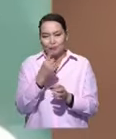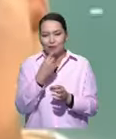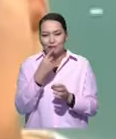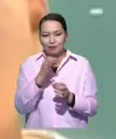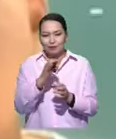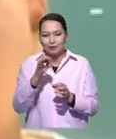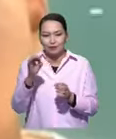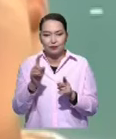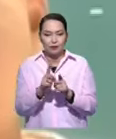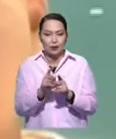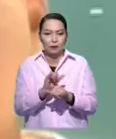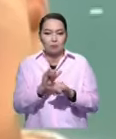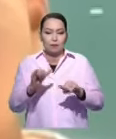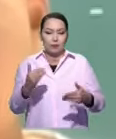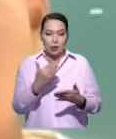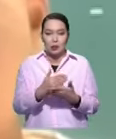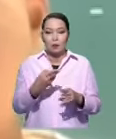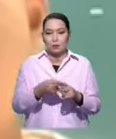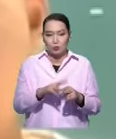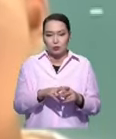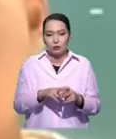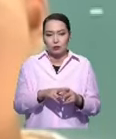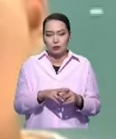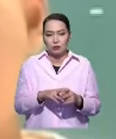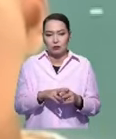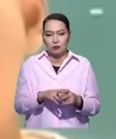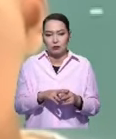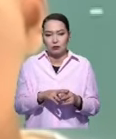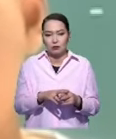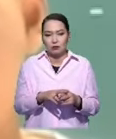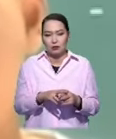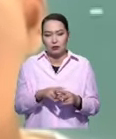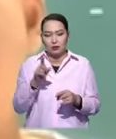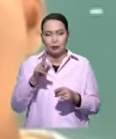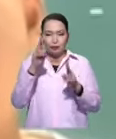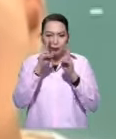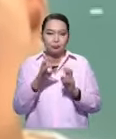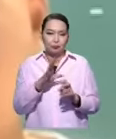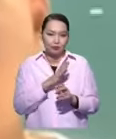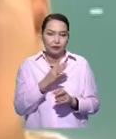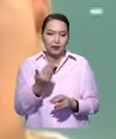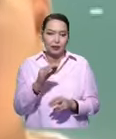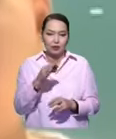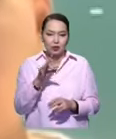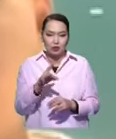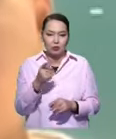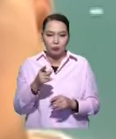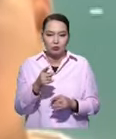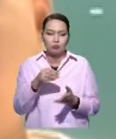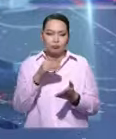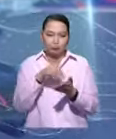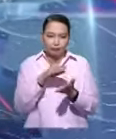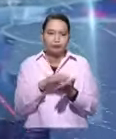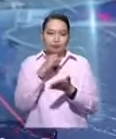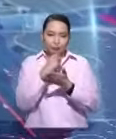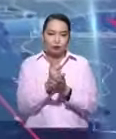низкие. Оказалось, отправили в ЦМИТ уже с подозрением на лейкоз. И в центре материнства и детства уже нам поставили, ну, подтвердили этот